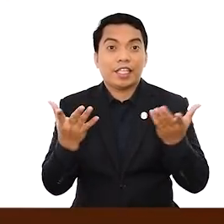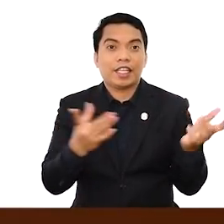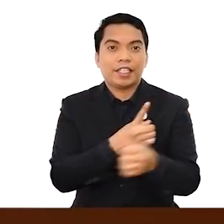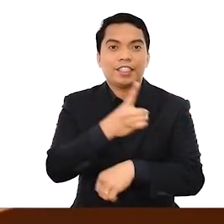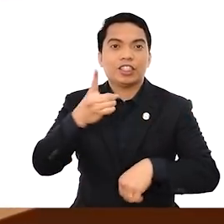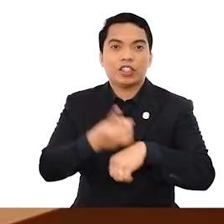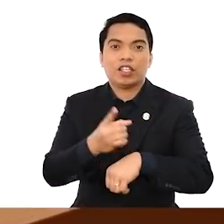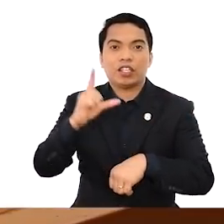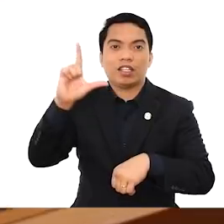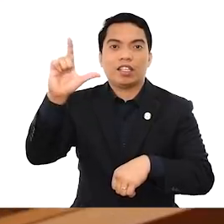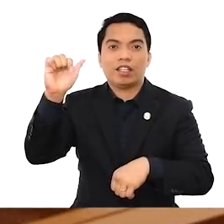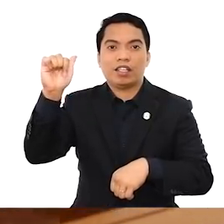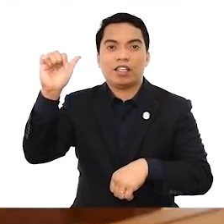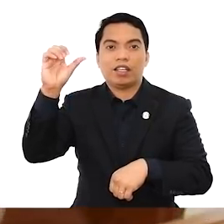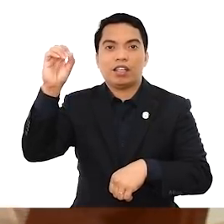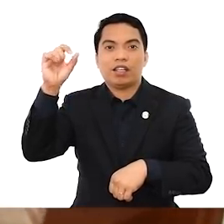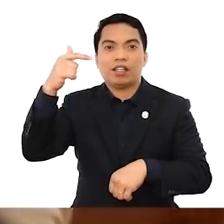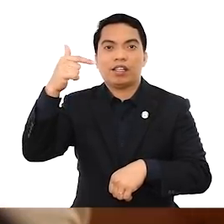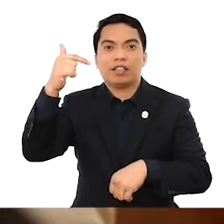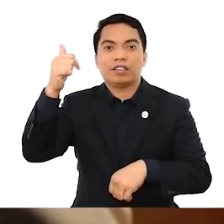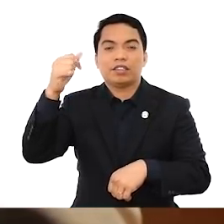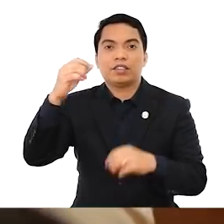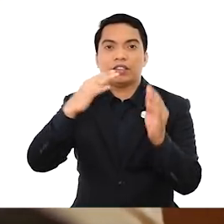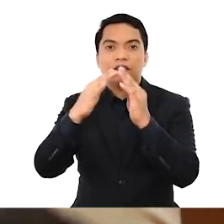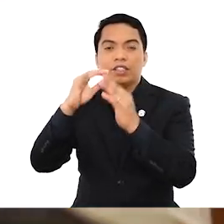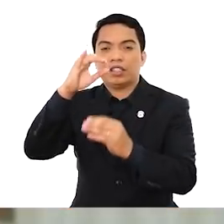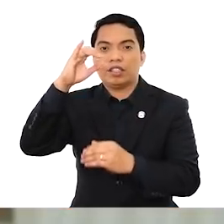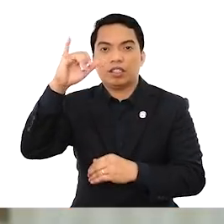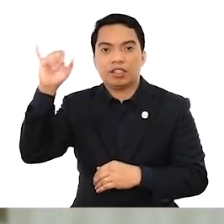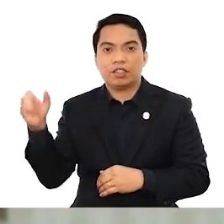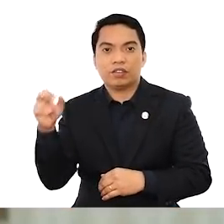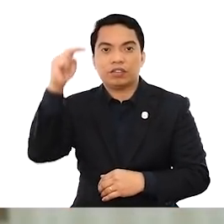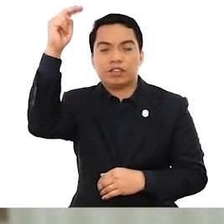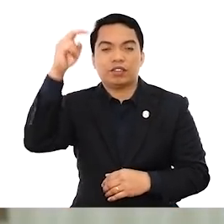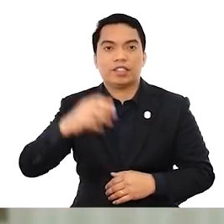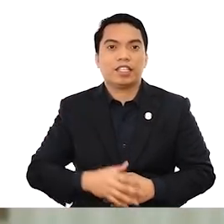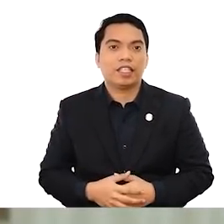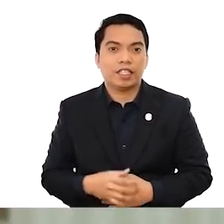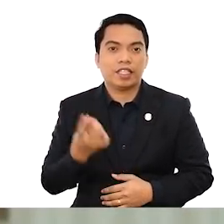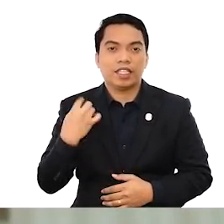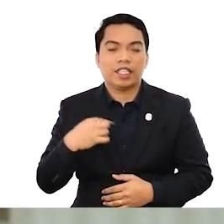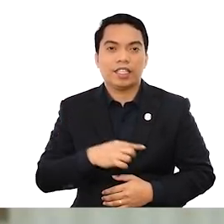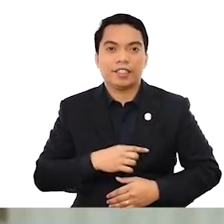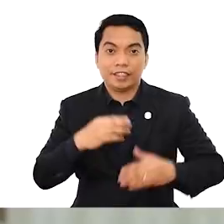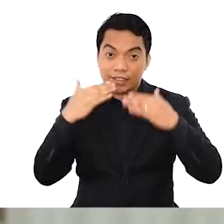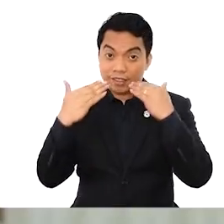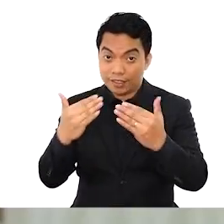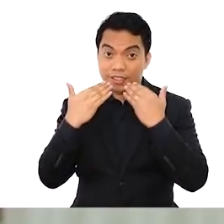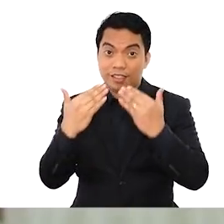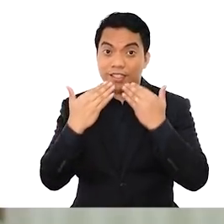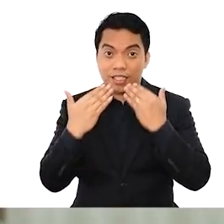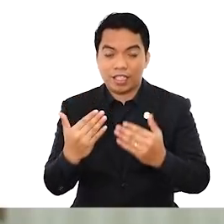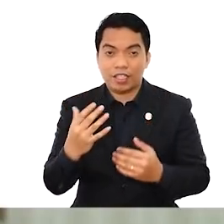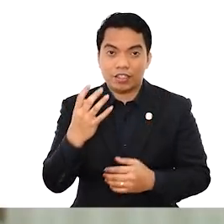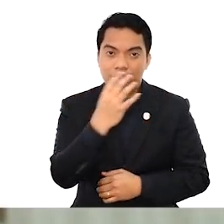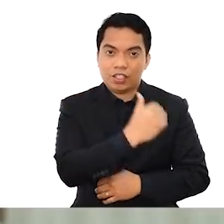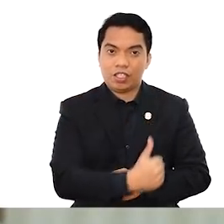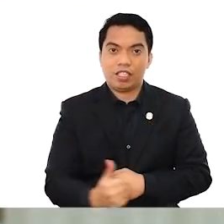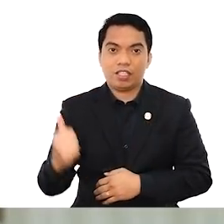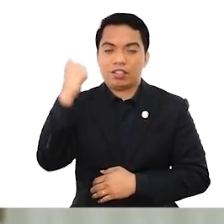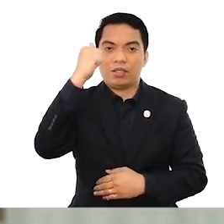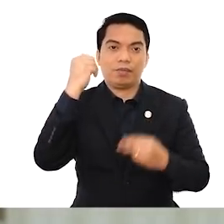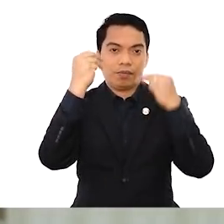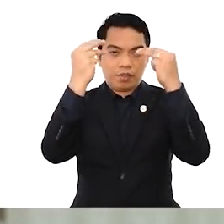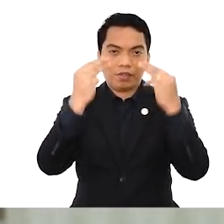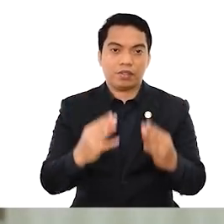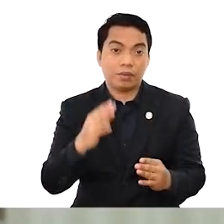sa distrito eklesyastiko ng Laoag City, Ilocos Norte. Kami po ay nagpapasalamat sa ating tagapamahalang pangkalahatan